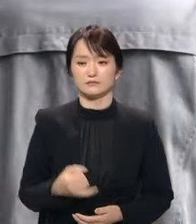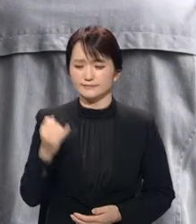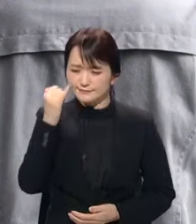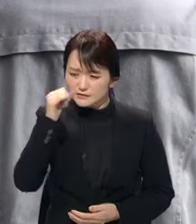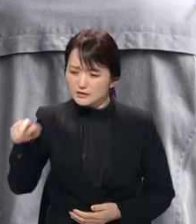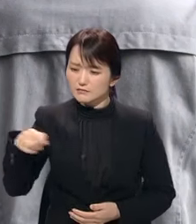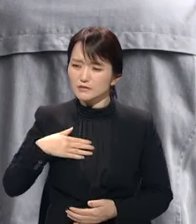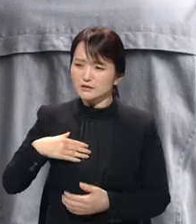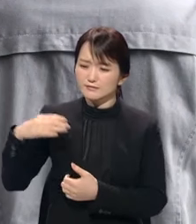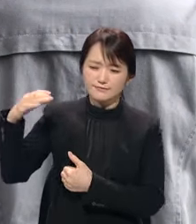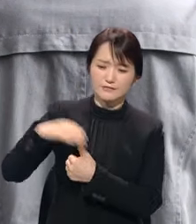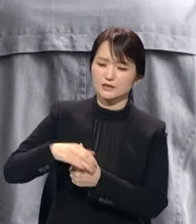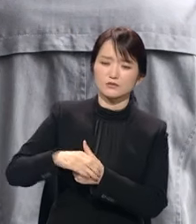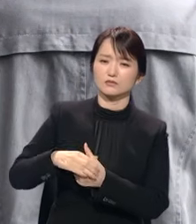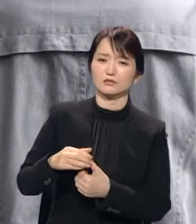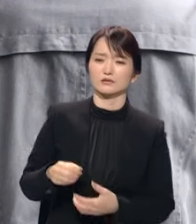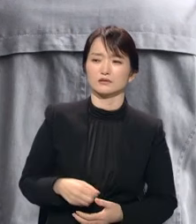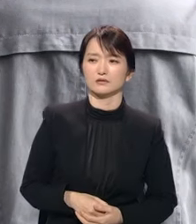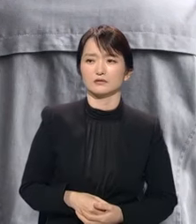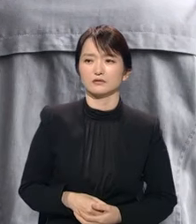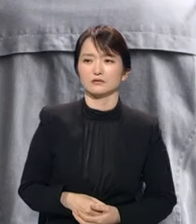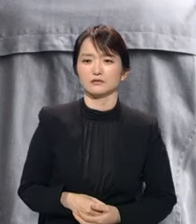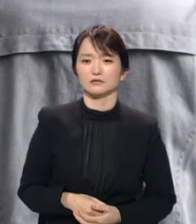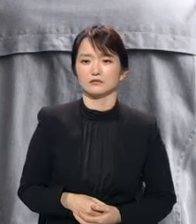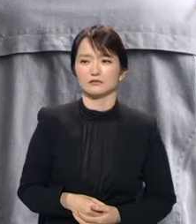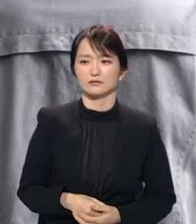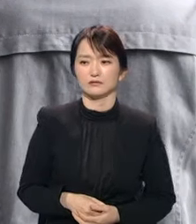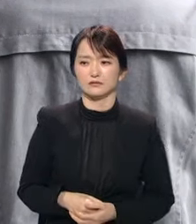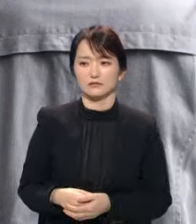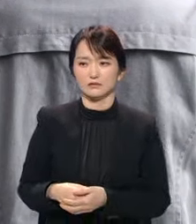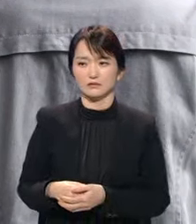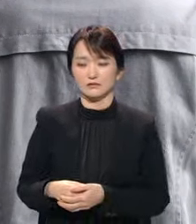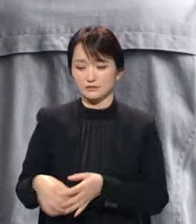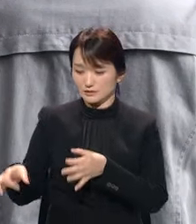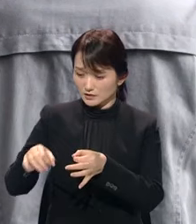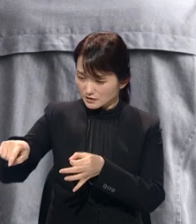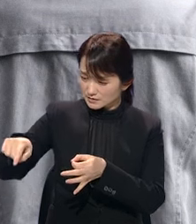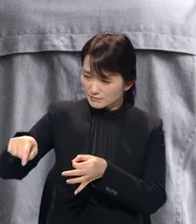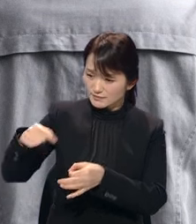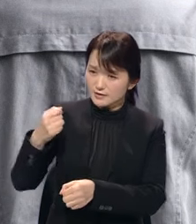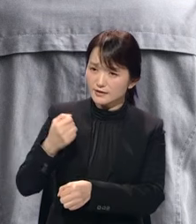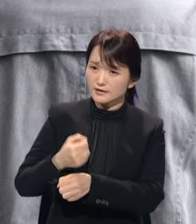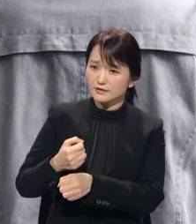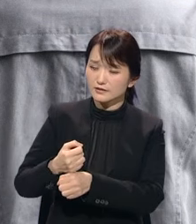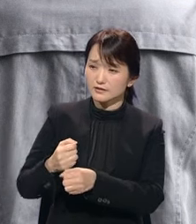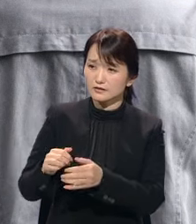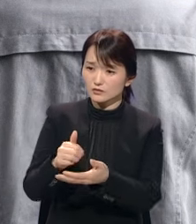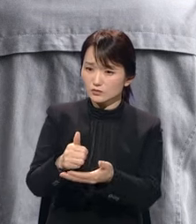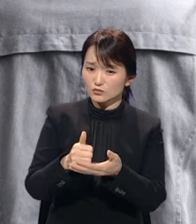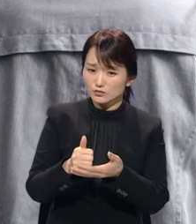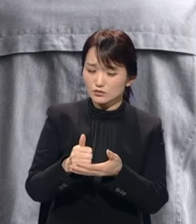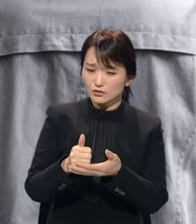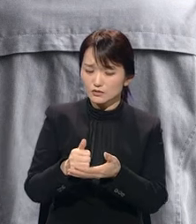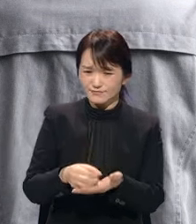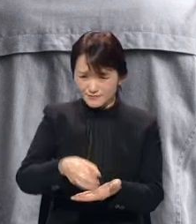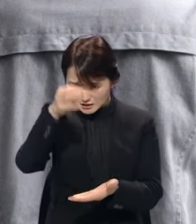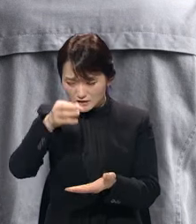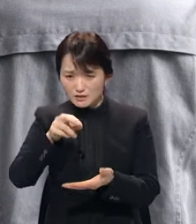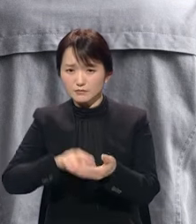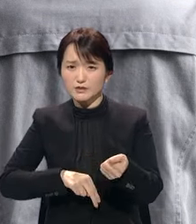덤터기 씌우냐라는 얘기가 나온 거예요. 그래서 장사 이따위로 해서 손님 눈탱이를 친다 이런 어떤